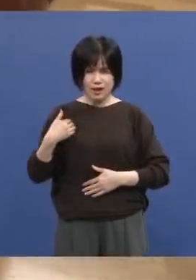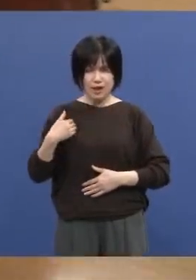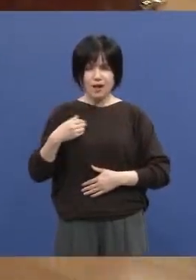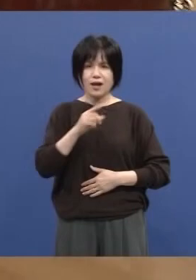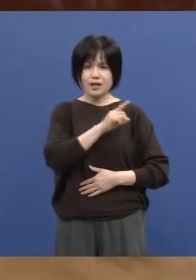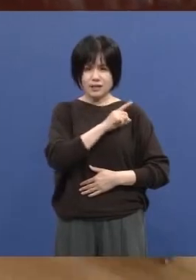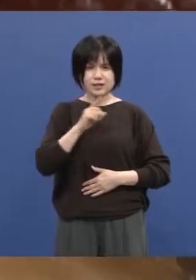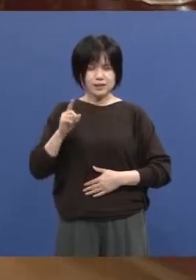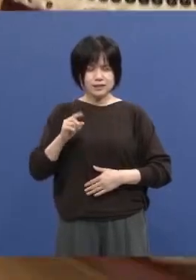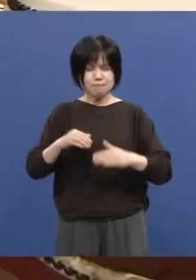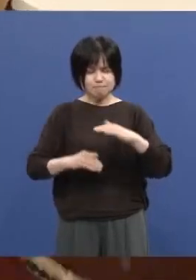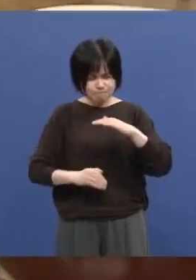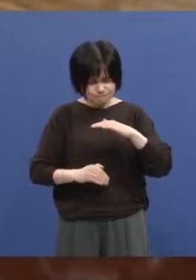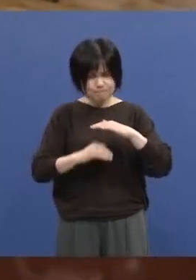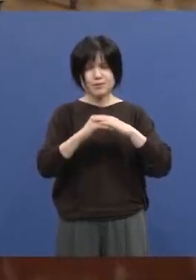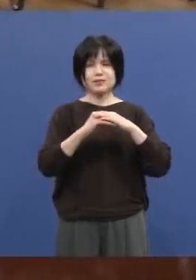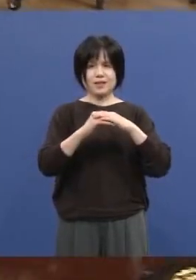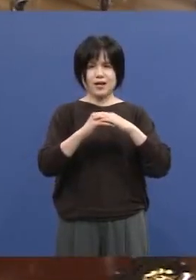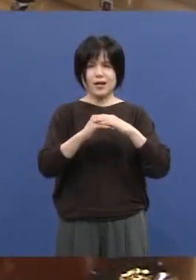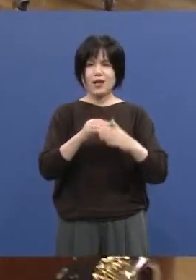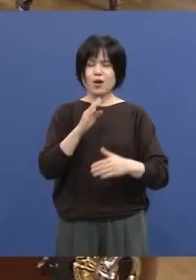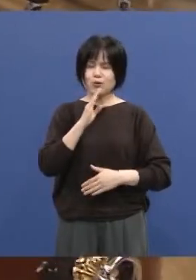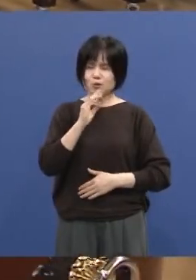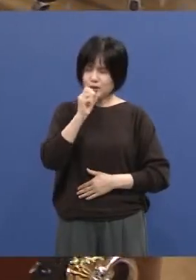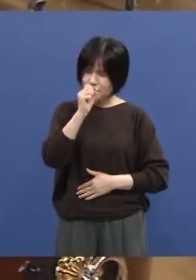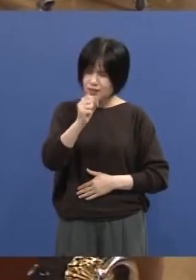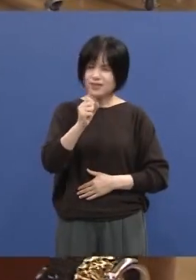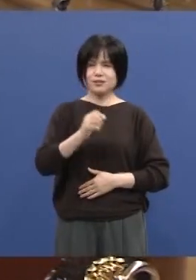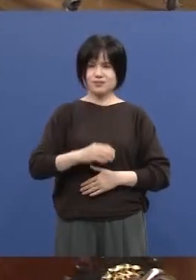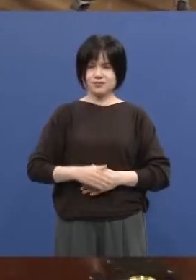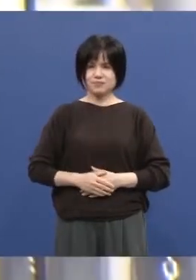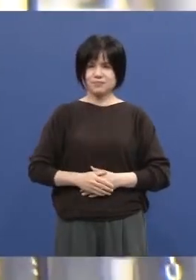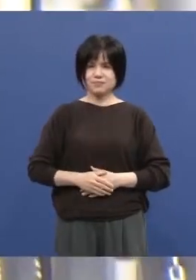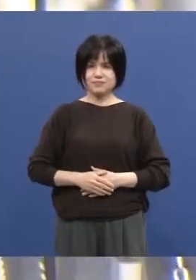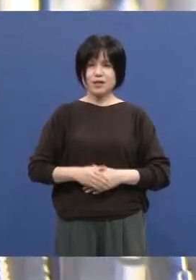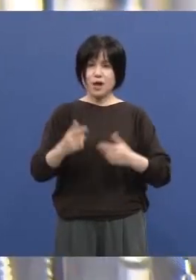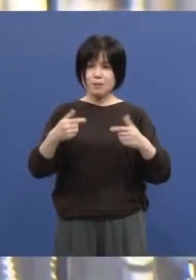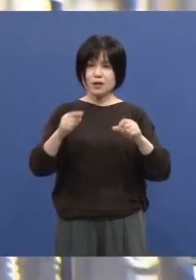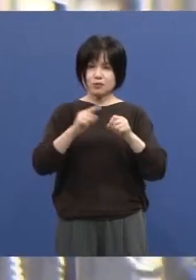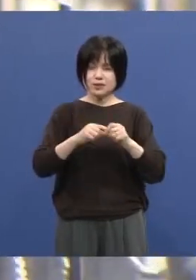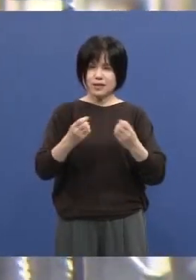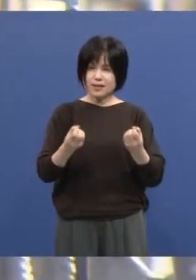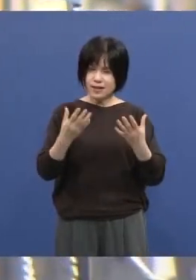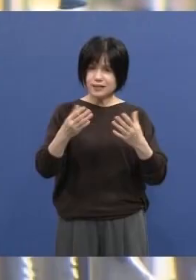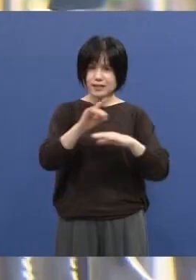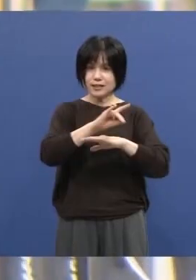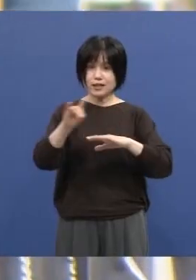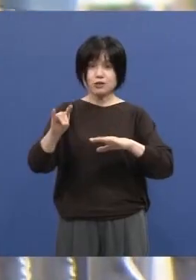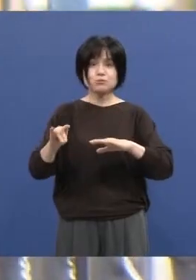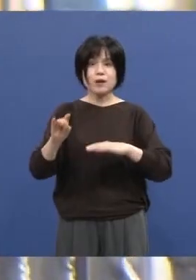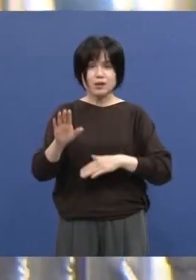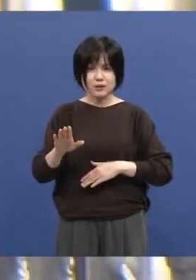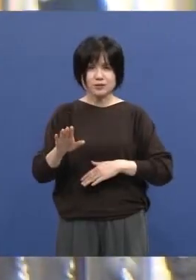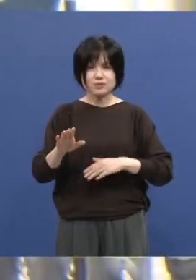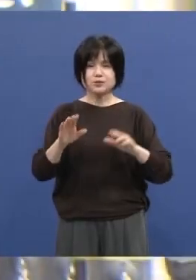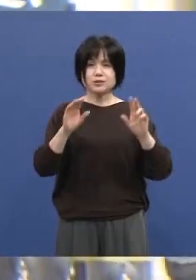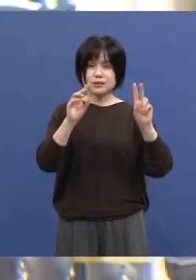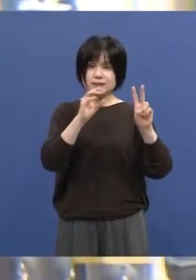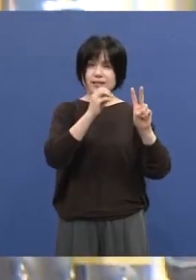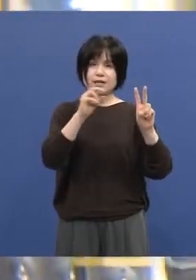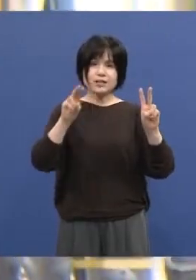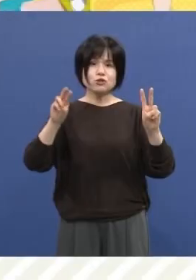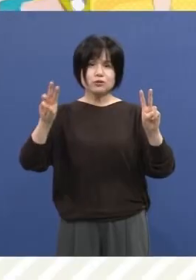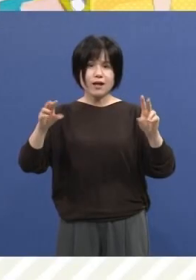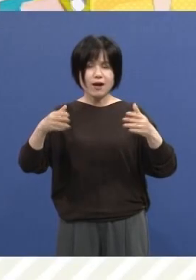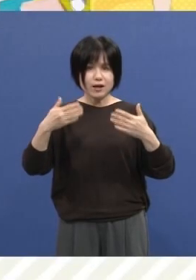充実してました。 それは本当に良かったです。毎年新しい企画もありますし、今回の2023秋のプログ